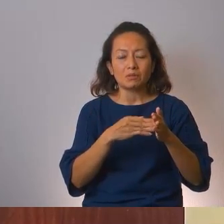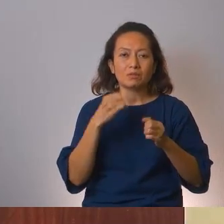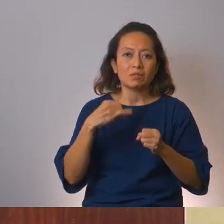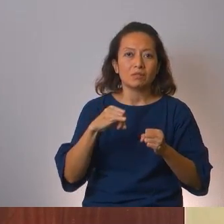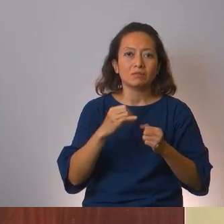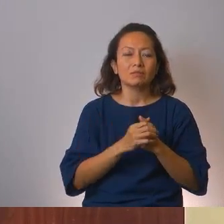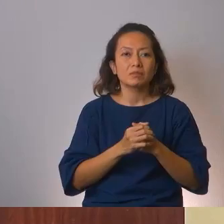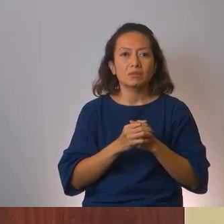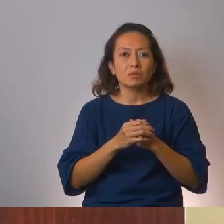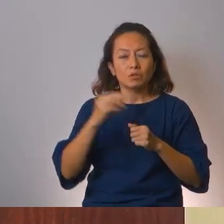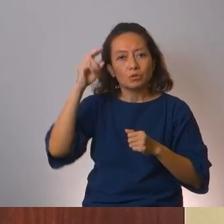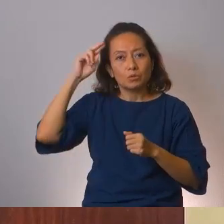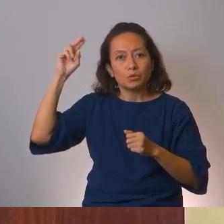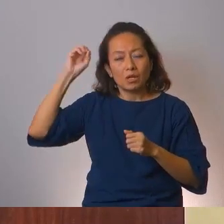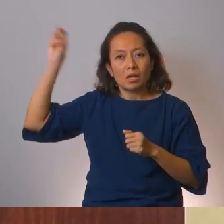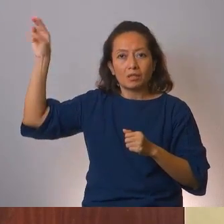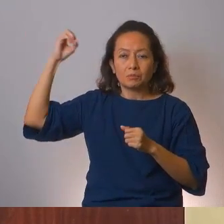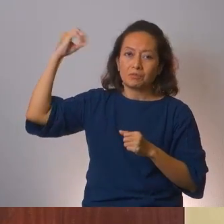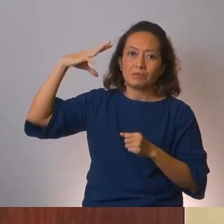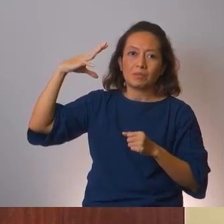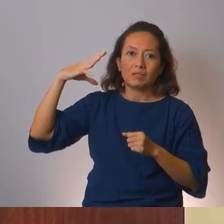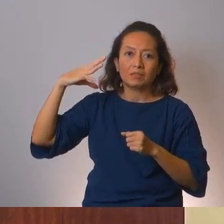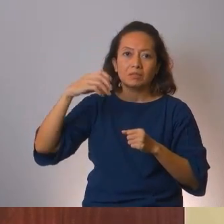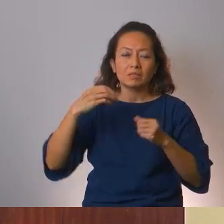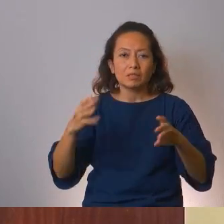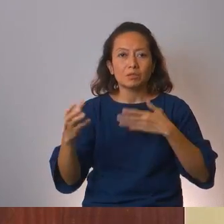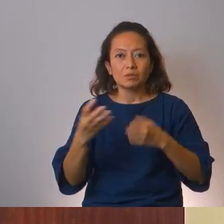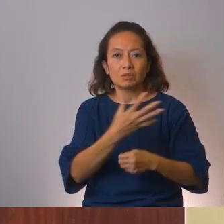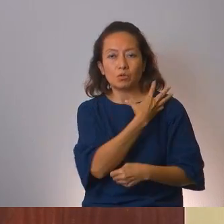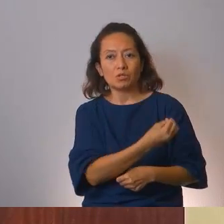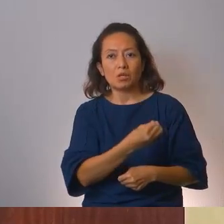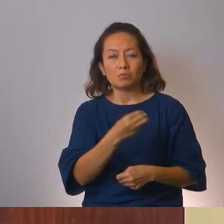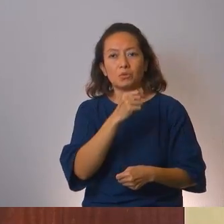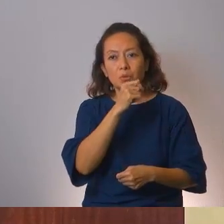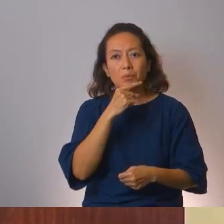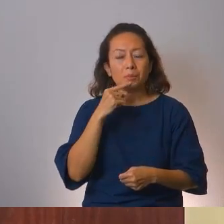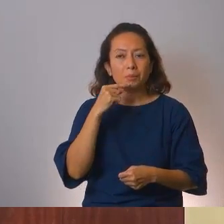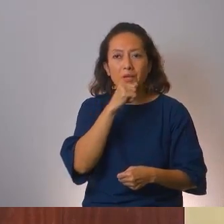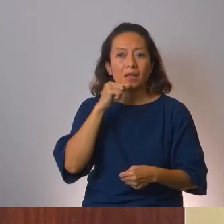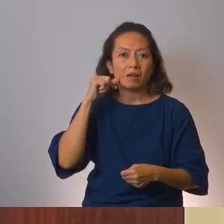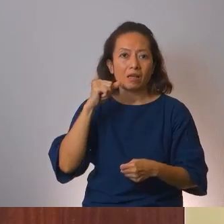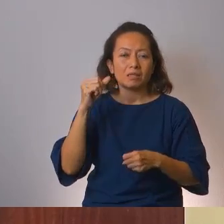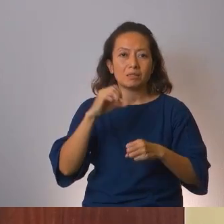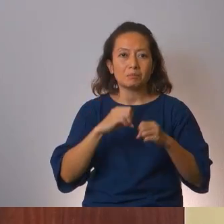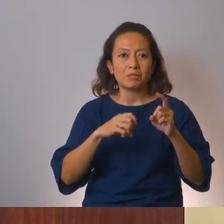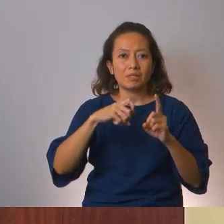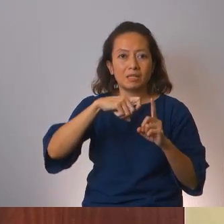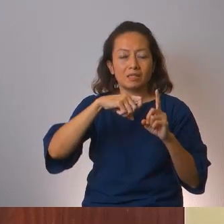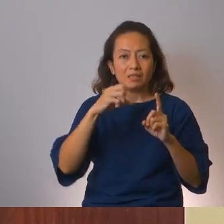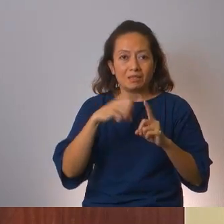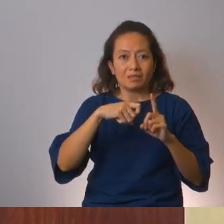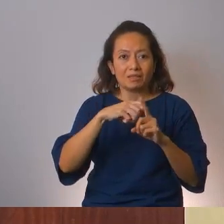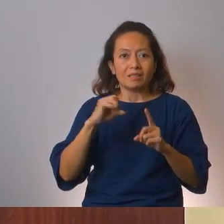Kemudian Tuhan pun berfirman, sekalipun dosamu merah seperti kirmisi, akan menjadi putih seperti